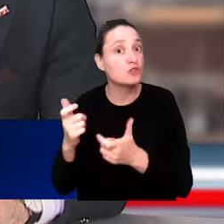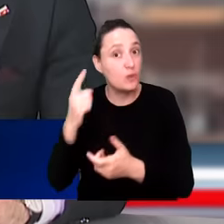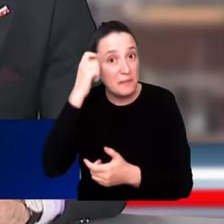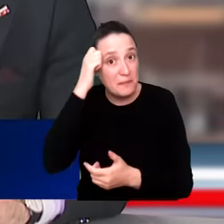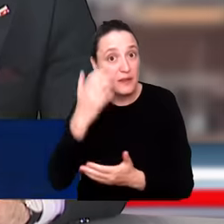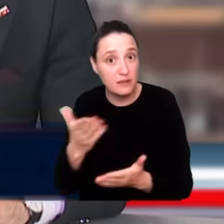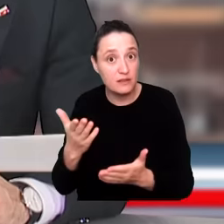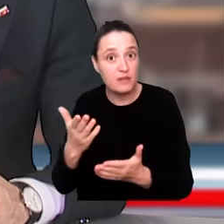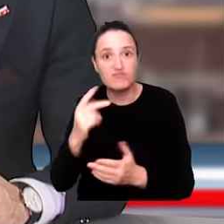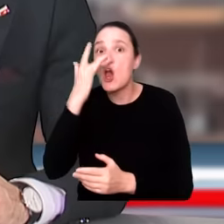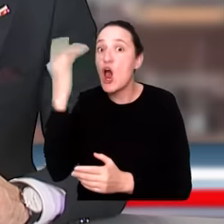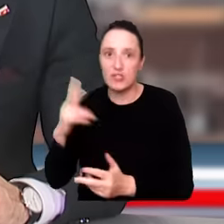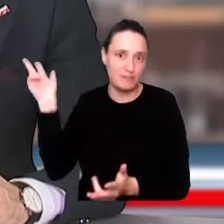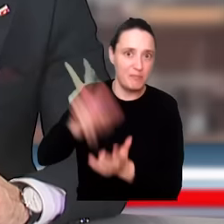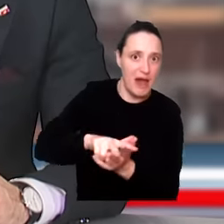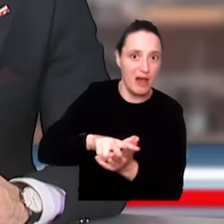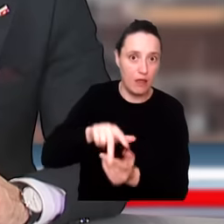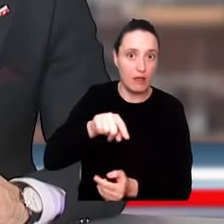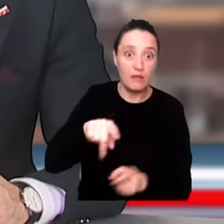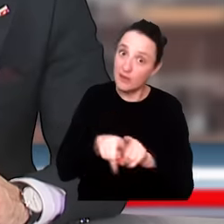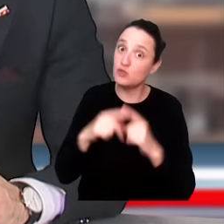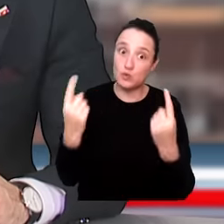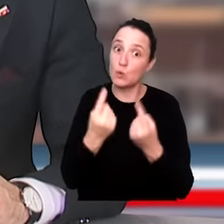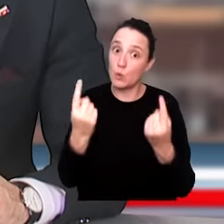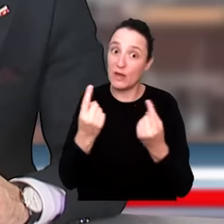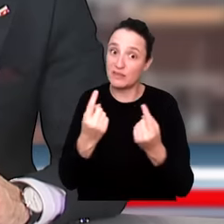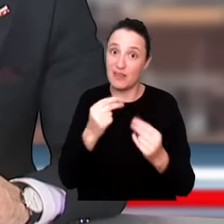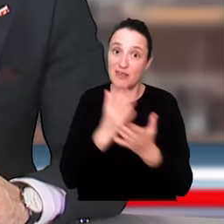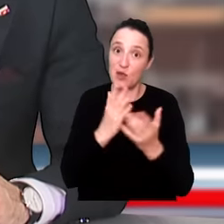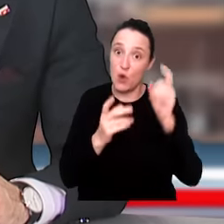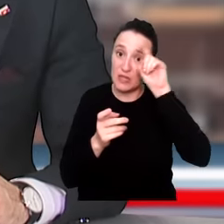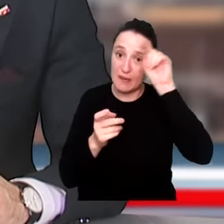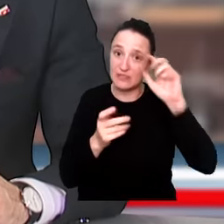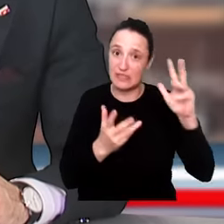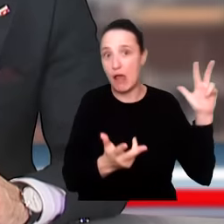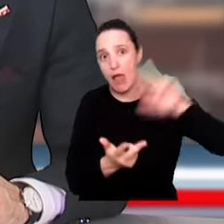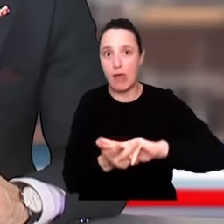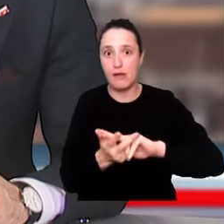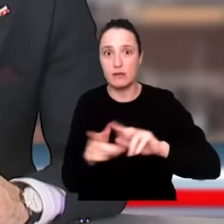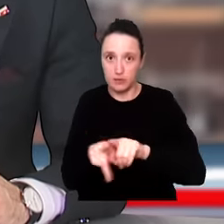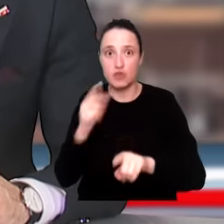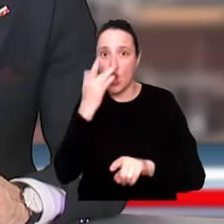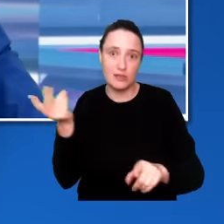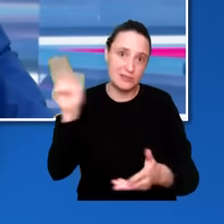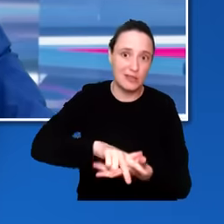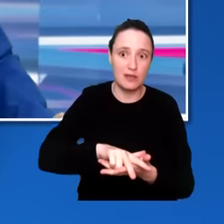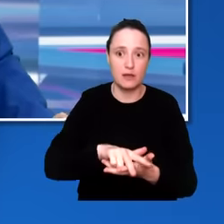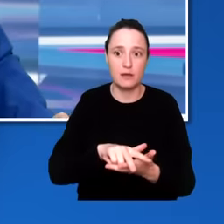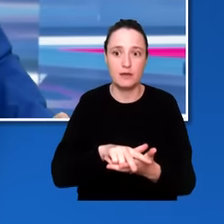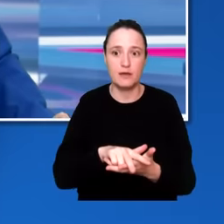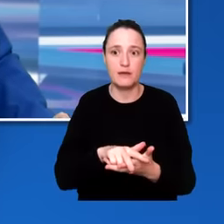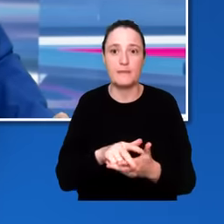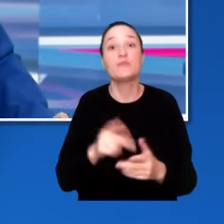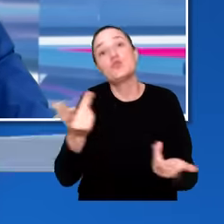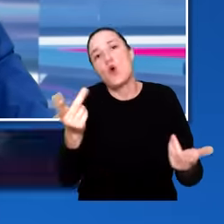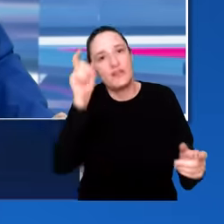to był też atak Rosji, więc my tu mamy troszkę też sytuację, nie tylko Niemcy nas napadają. Ale wracając, no nie, jakby tak. Niemcy z Rosją.